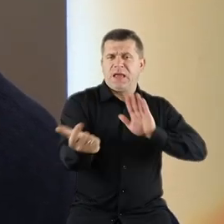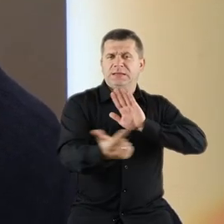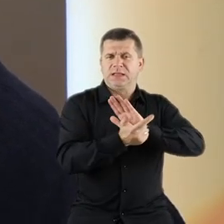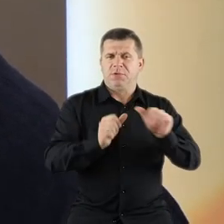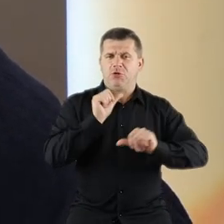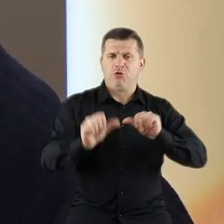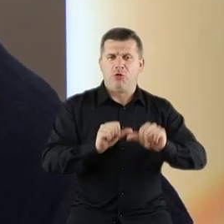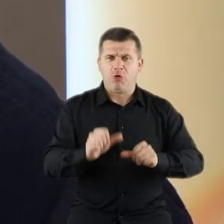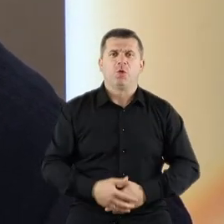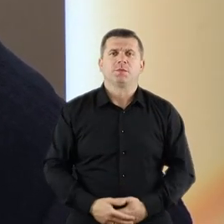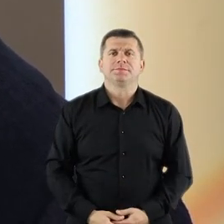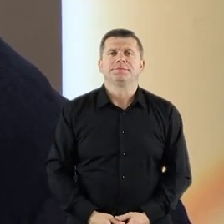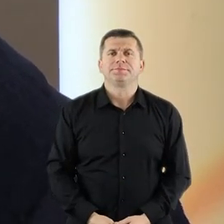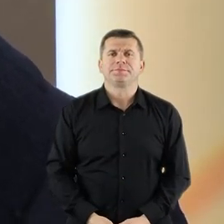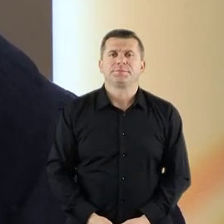2017